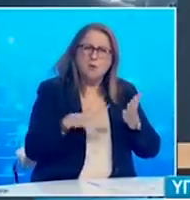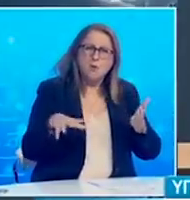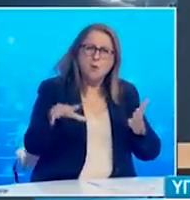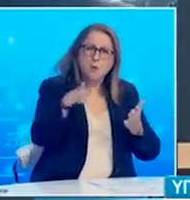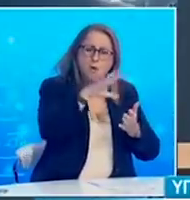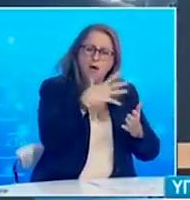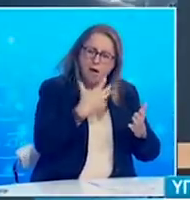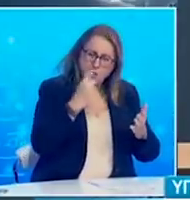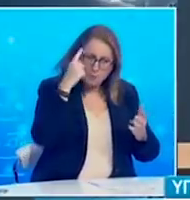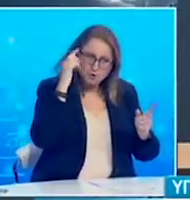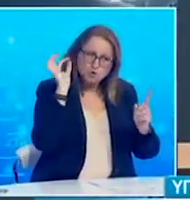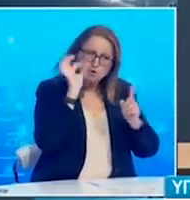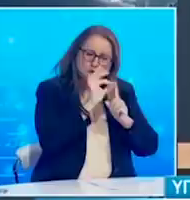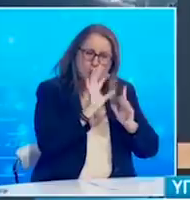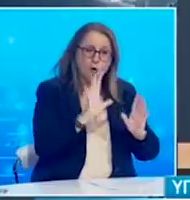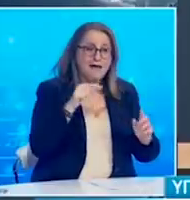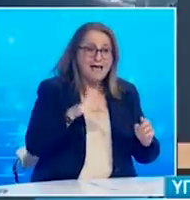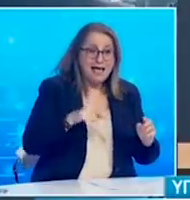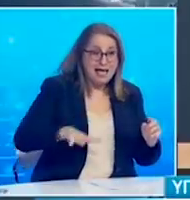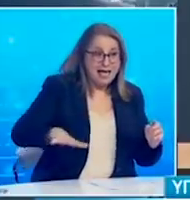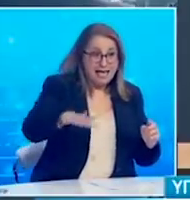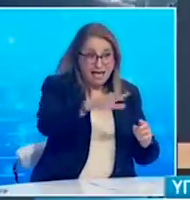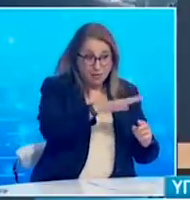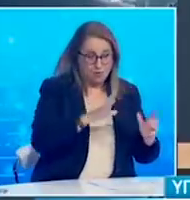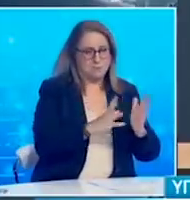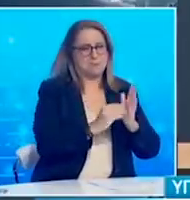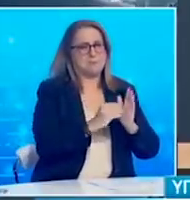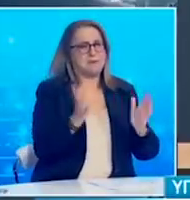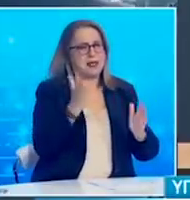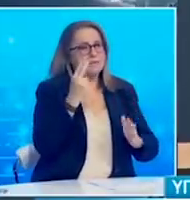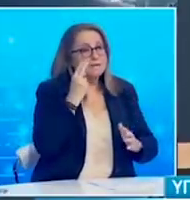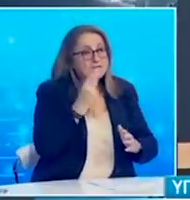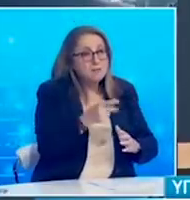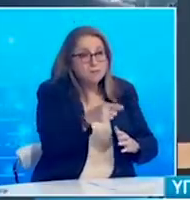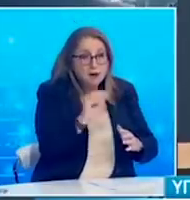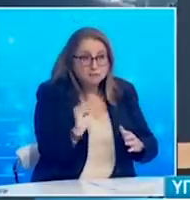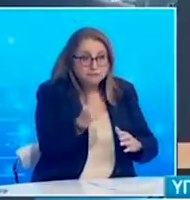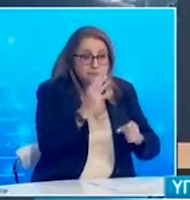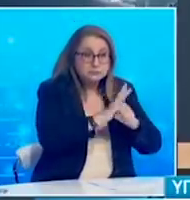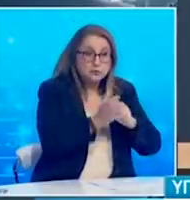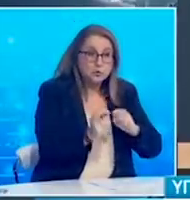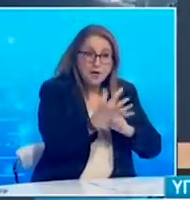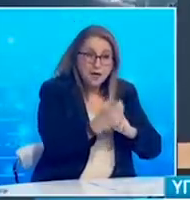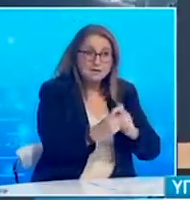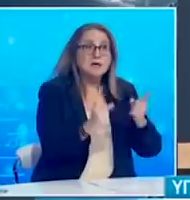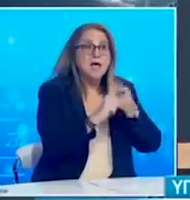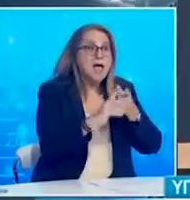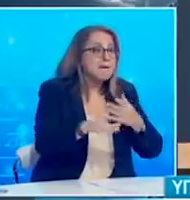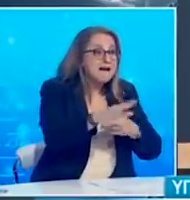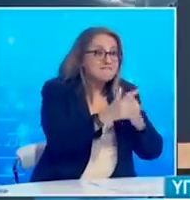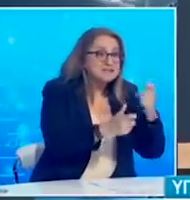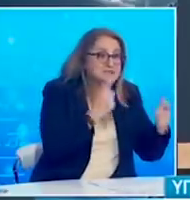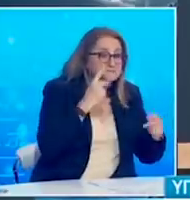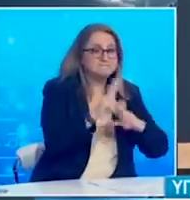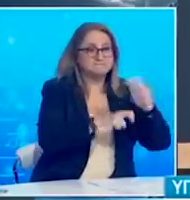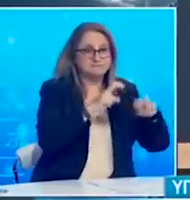επειδή υποψιαζόμαστε μεγάλη θετικότητα, για παράδειγμα στενές επαφές ή σειροές. Αντίθετα, στα σύνορα, όσο επί το πλήσιο των